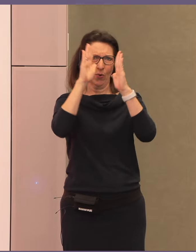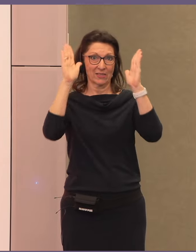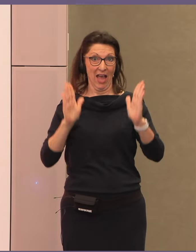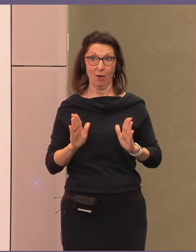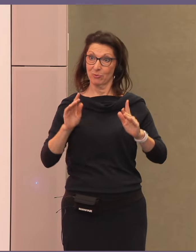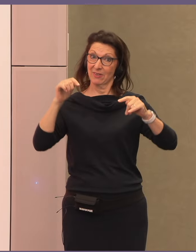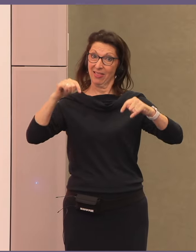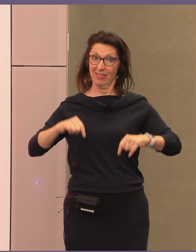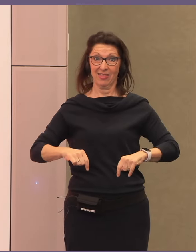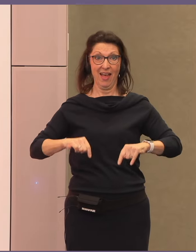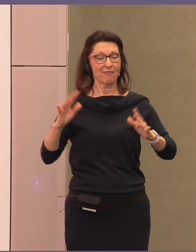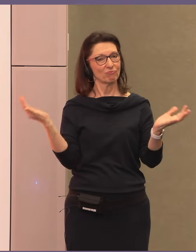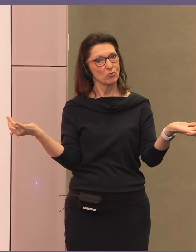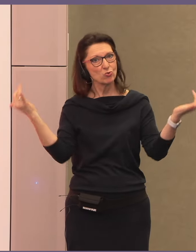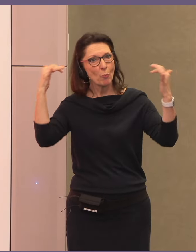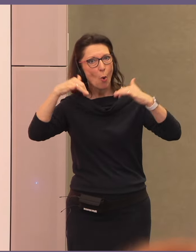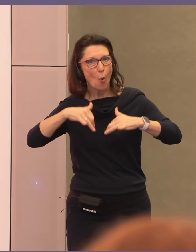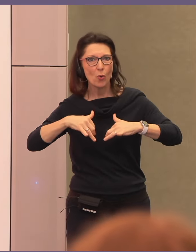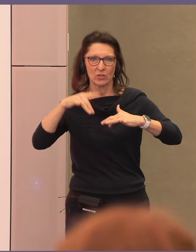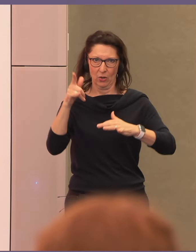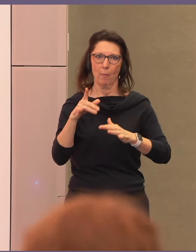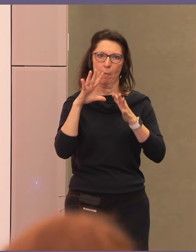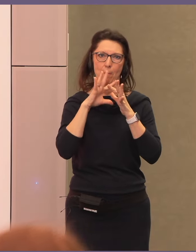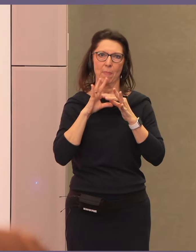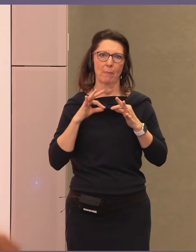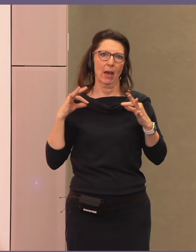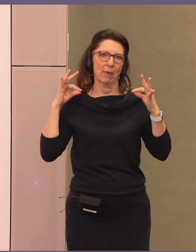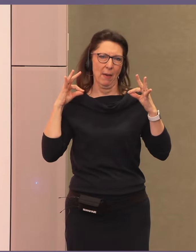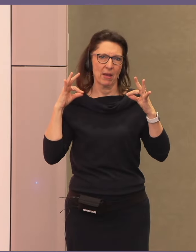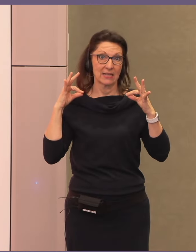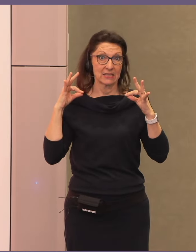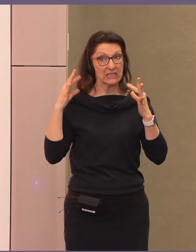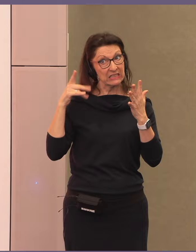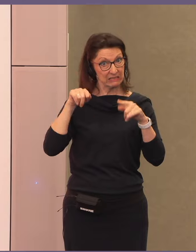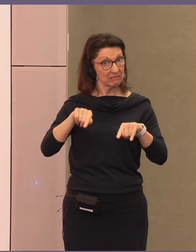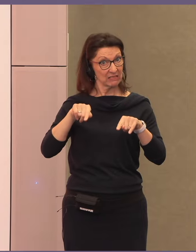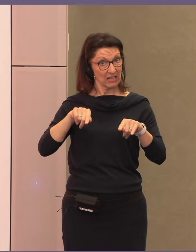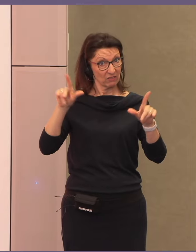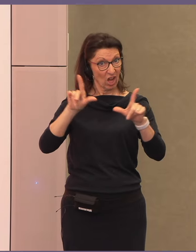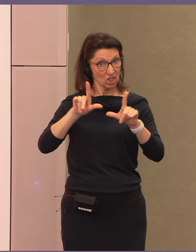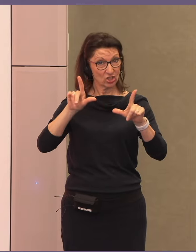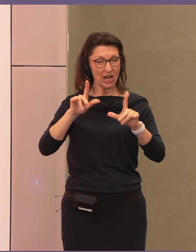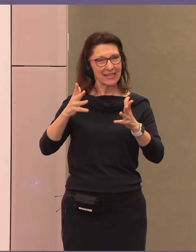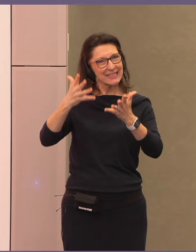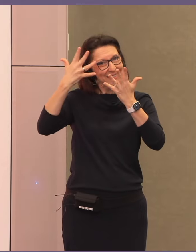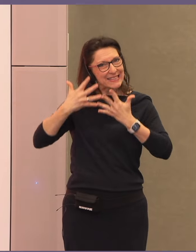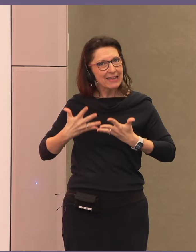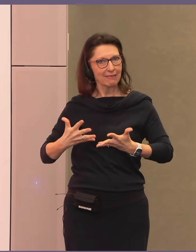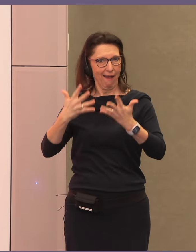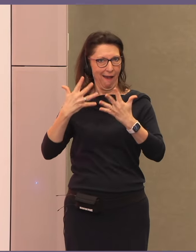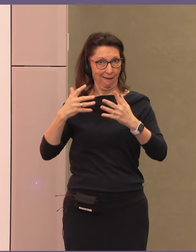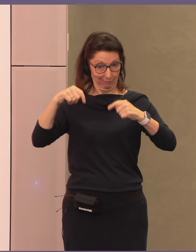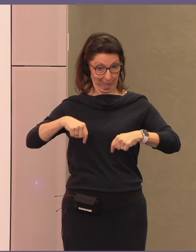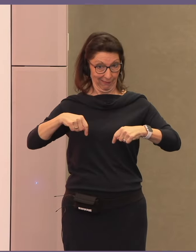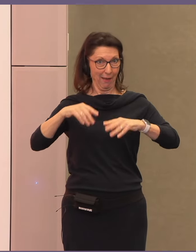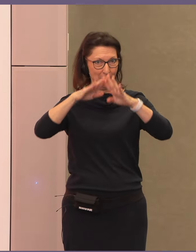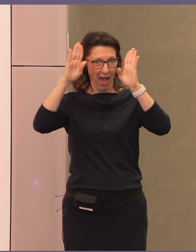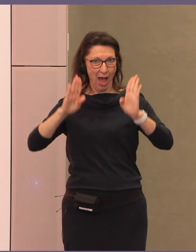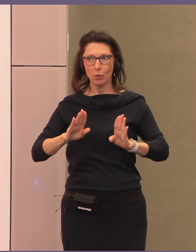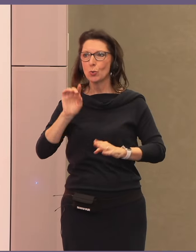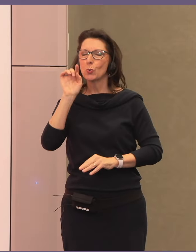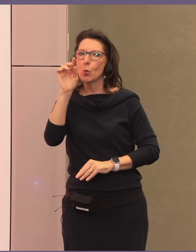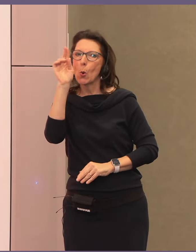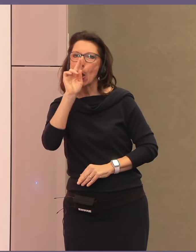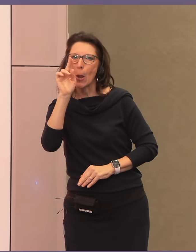-Brammer-Symposium zu Gast zu sein. Es wurde vor zehn Jahren in diesem Haus unter anderem von dir, liebe